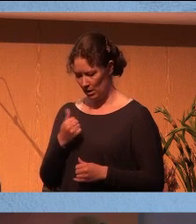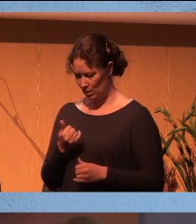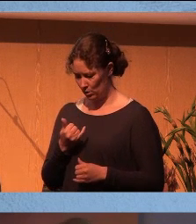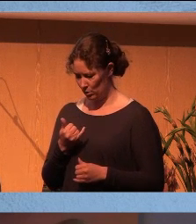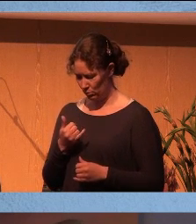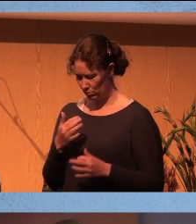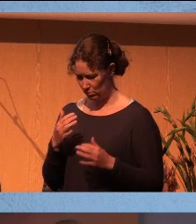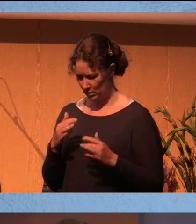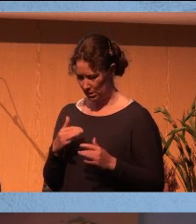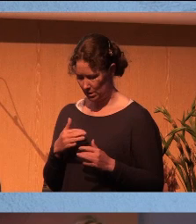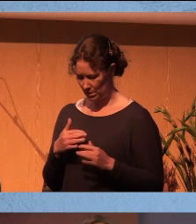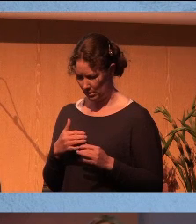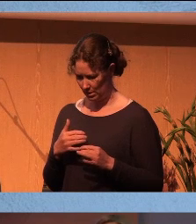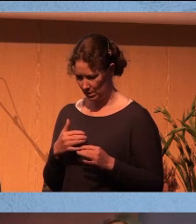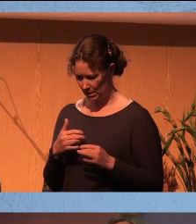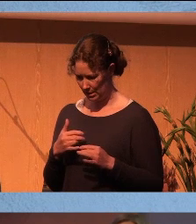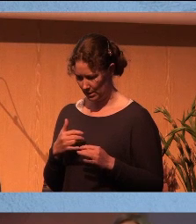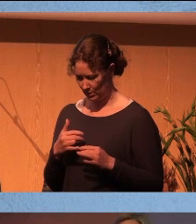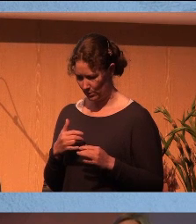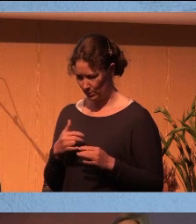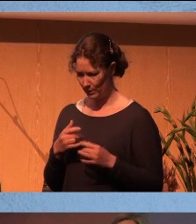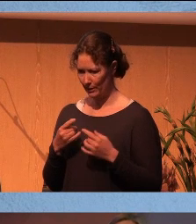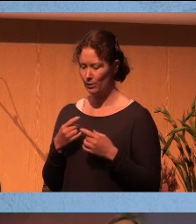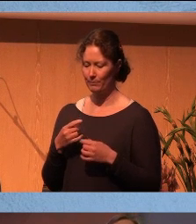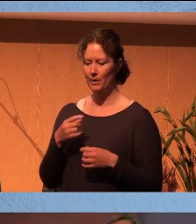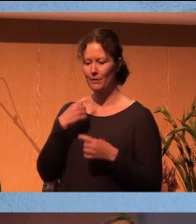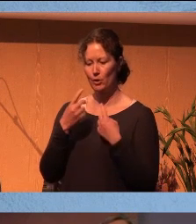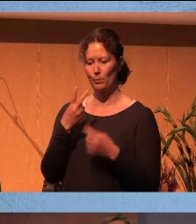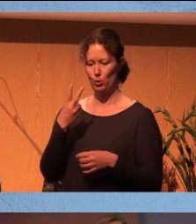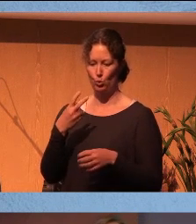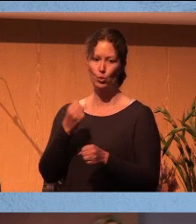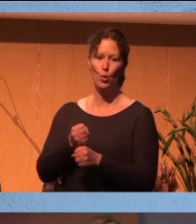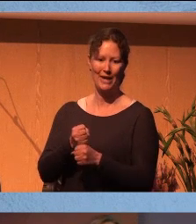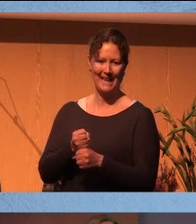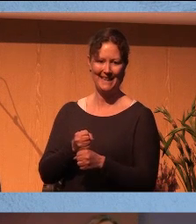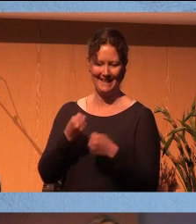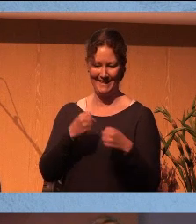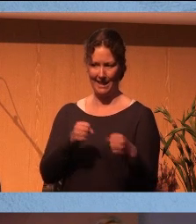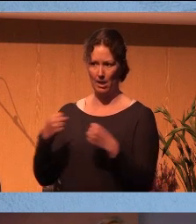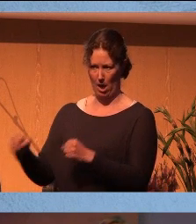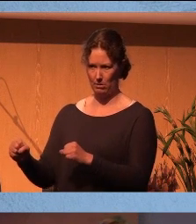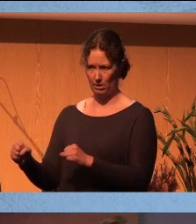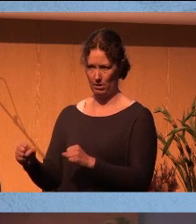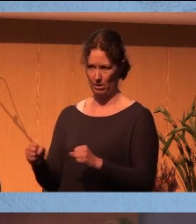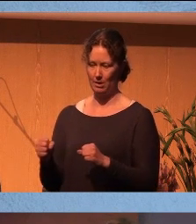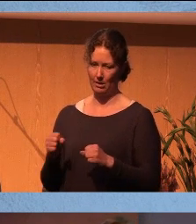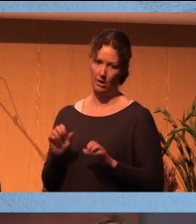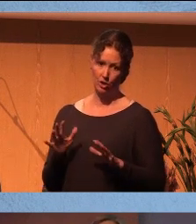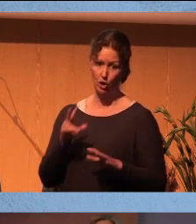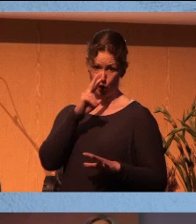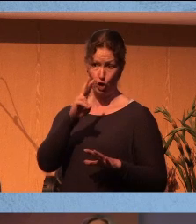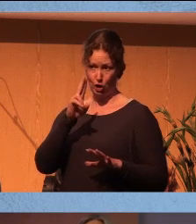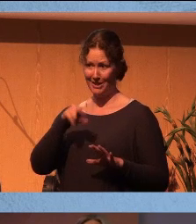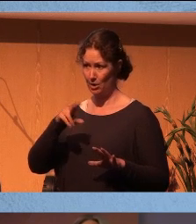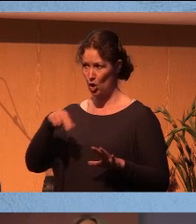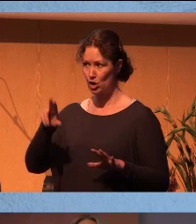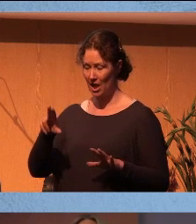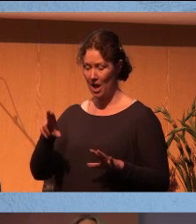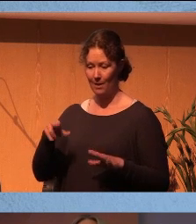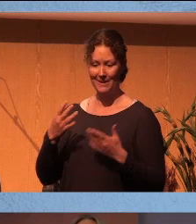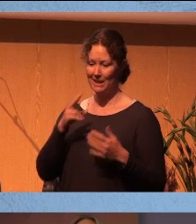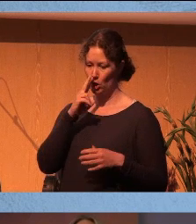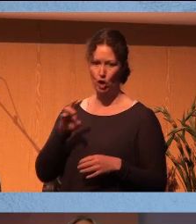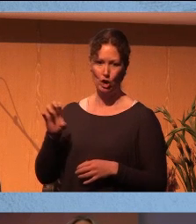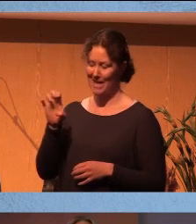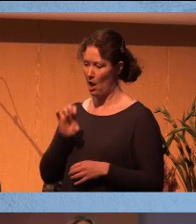hoppe litt videre. Jeg skal fortelle om to konkrete tiltak som vi i gang med. Dette et felt som ganske nytt i Norge, men det ikke nytt